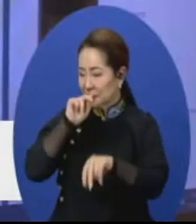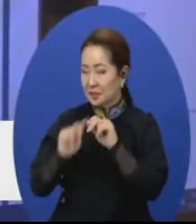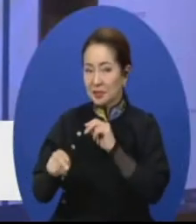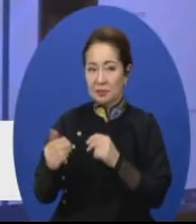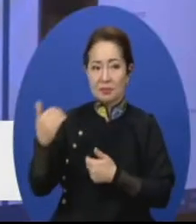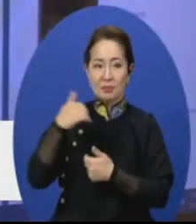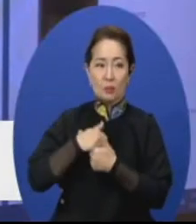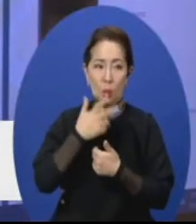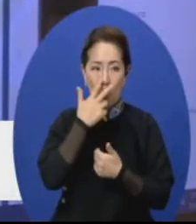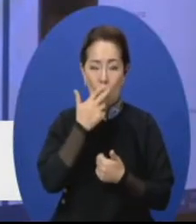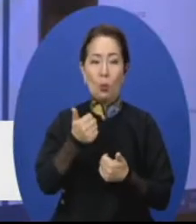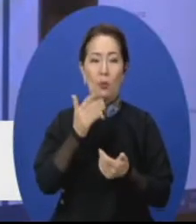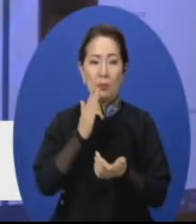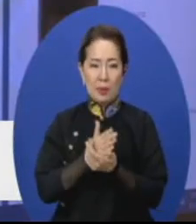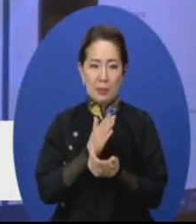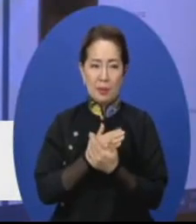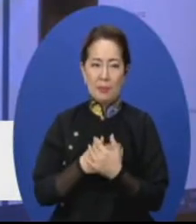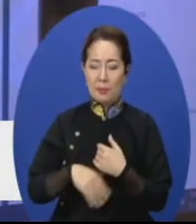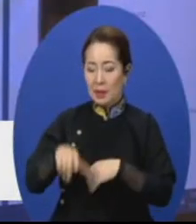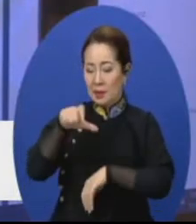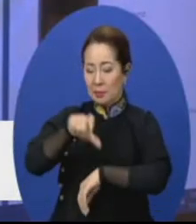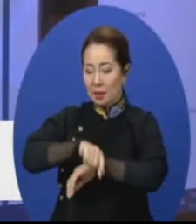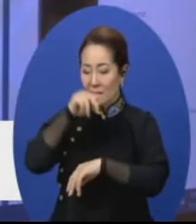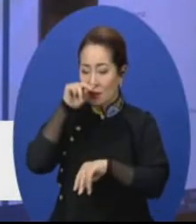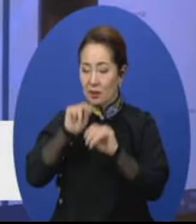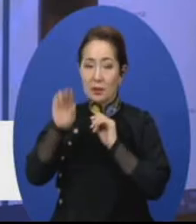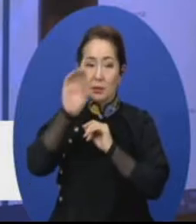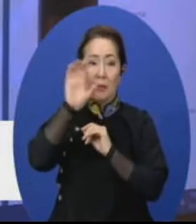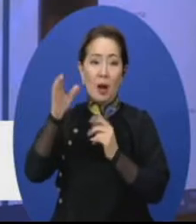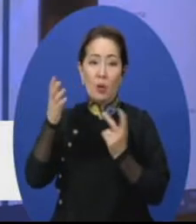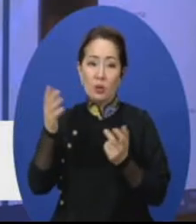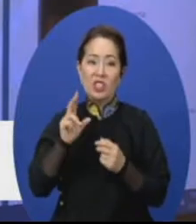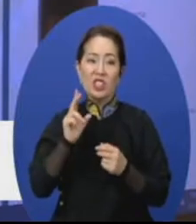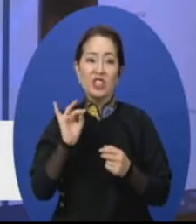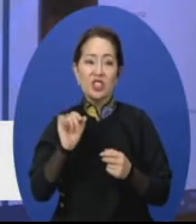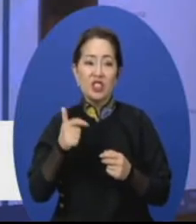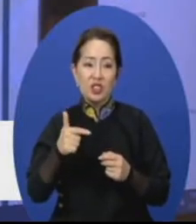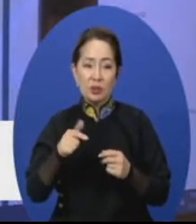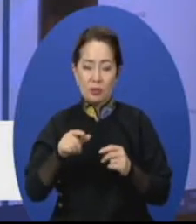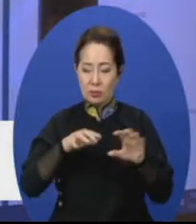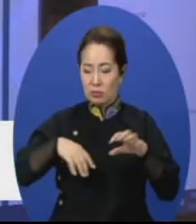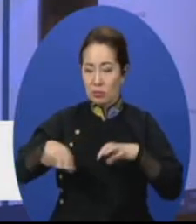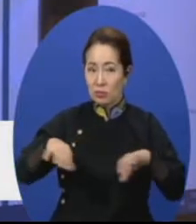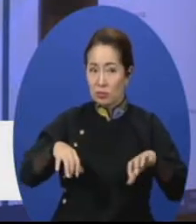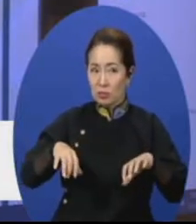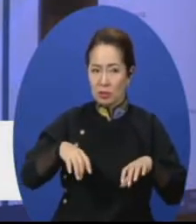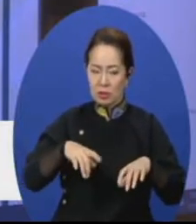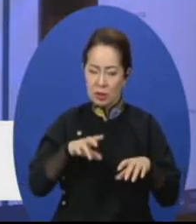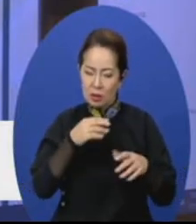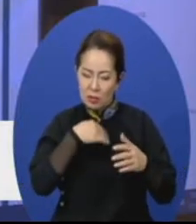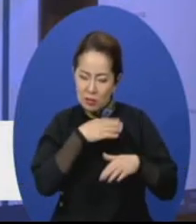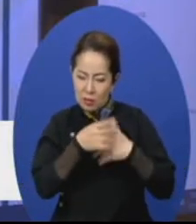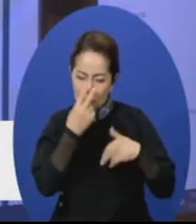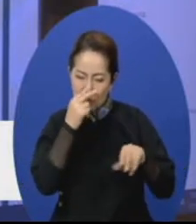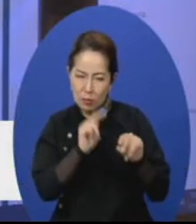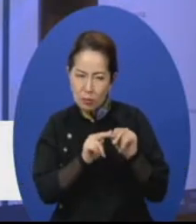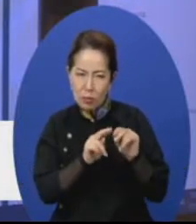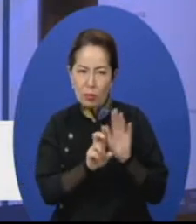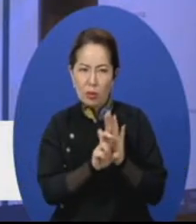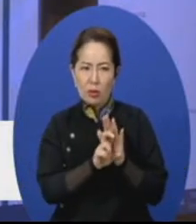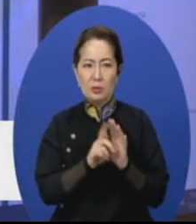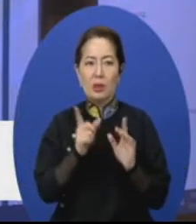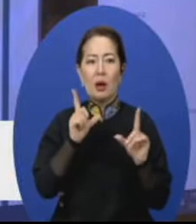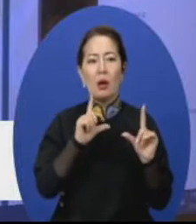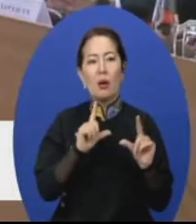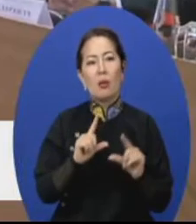аа. Мэрэгжлийн хяналтын байгууллагын тухайд зарим чиг үүргийн хяналтыг хийх боломж хууль эрх зүйн хүрээнд тун саарнаг болж ирсэн